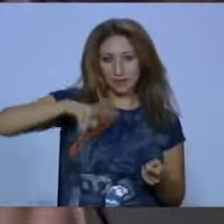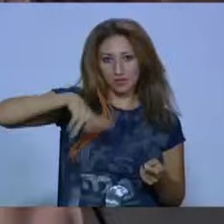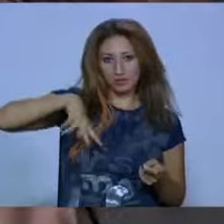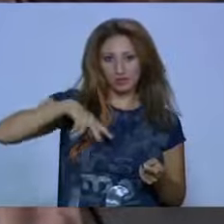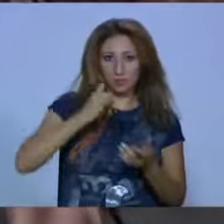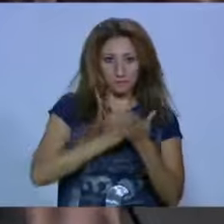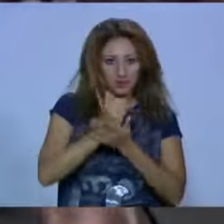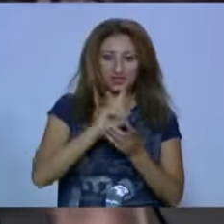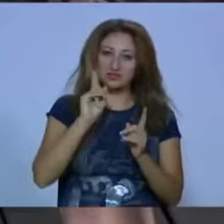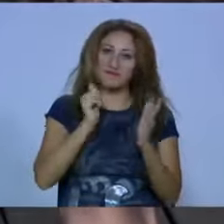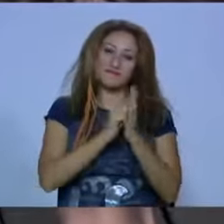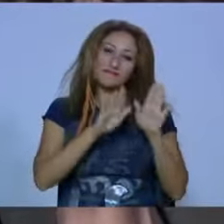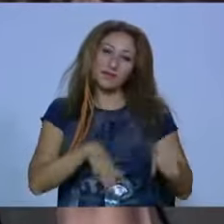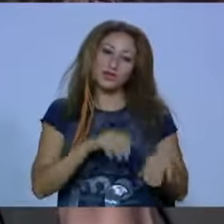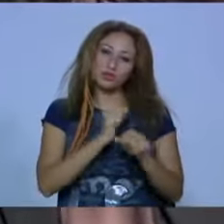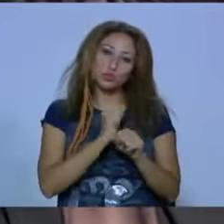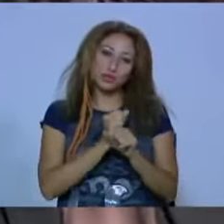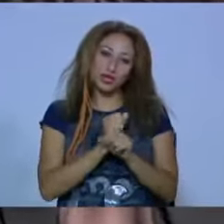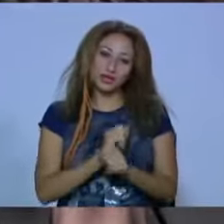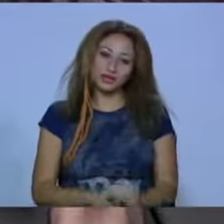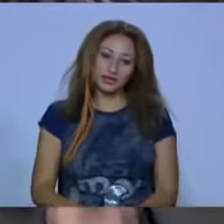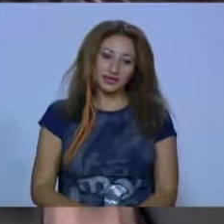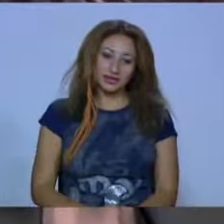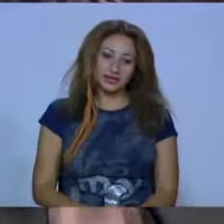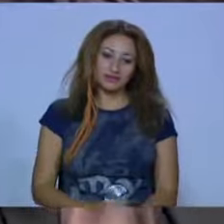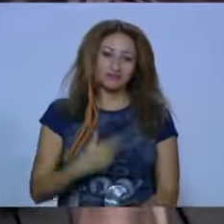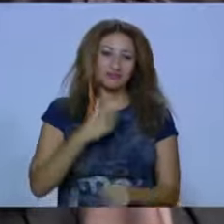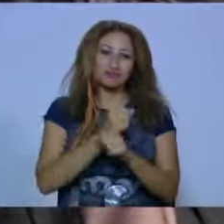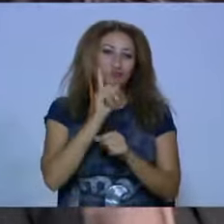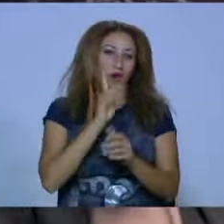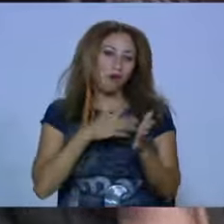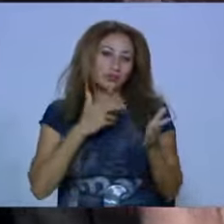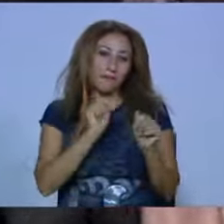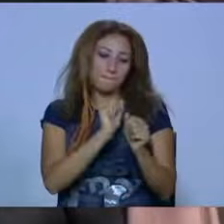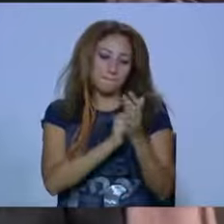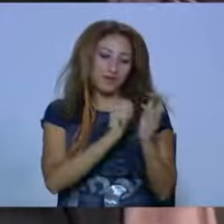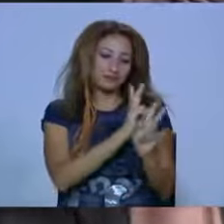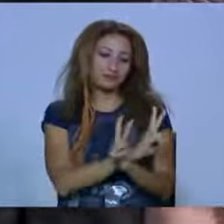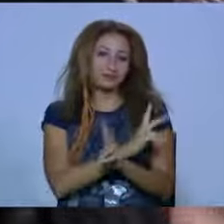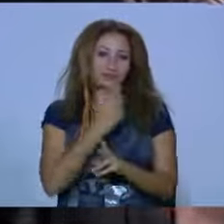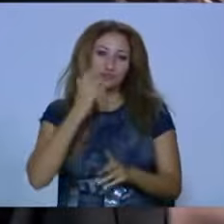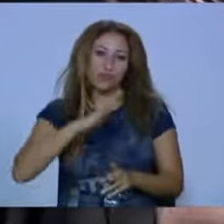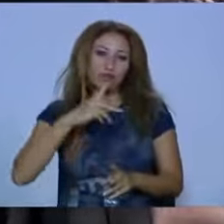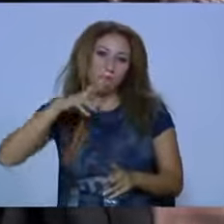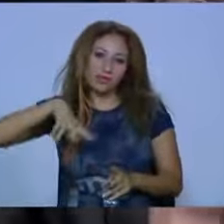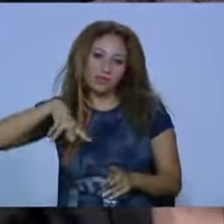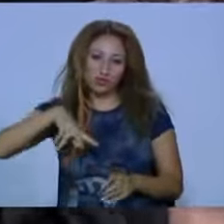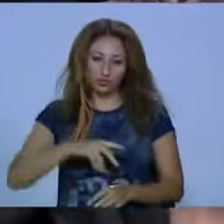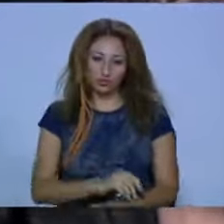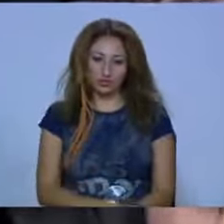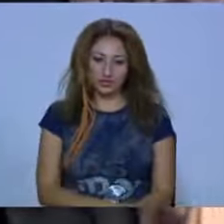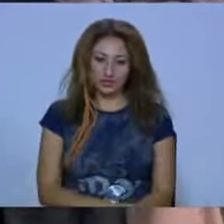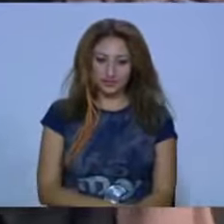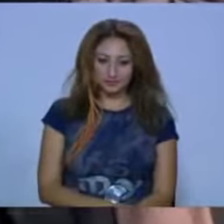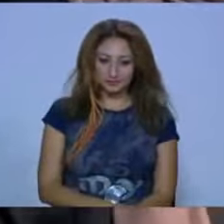البيت بتشتغل كده حاجات بسيطه، بس والله زعلانه عليها مش عايزه اشغلها، انها بيصعب عليها التعب وبتتعب وكده،